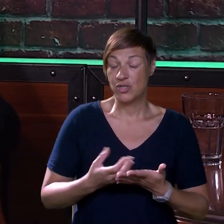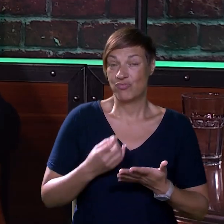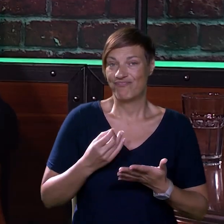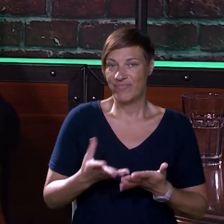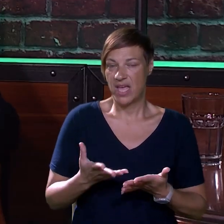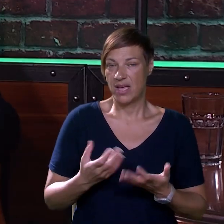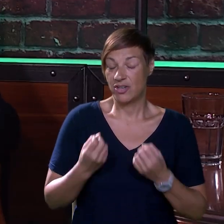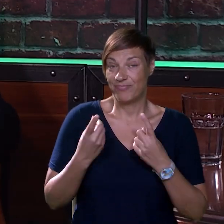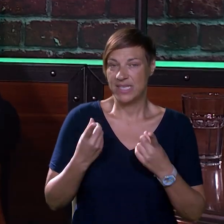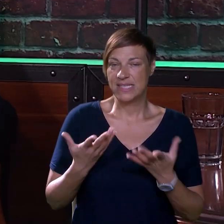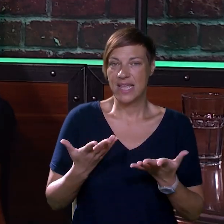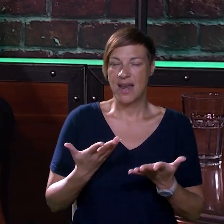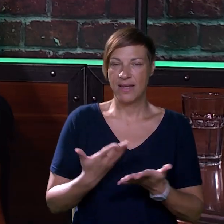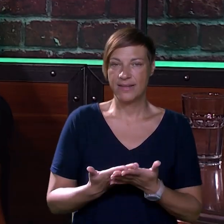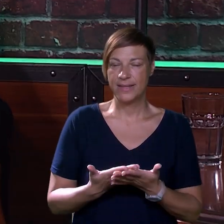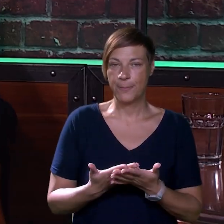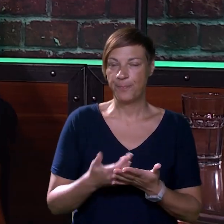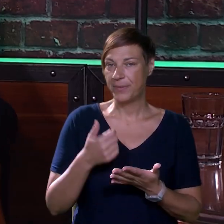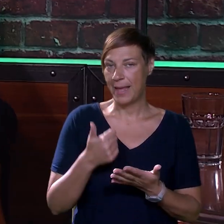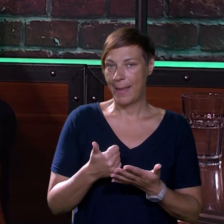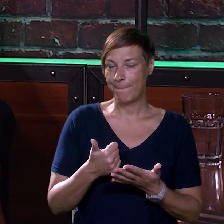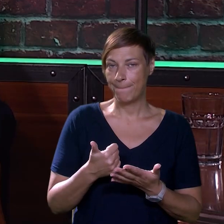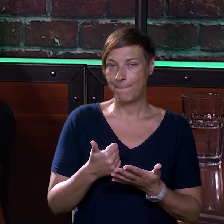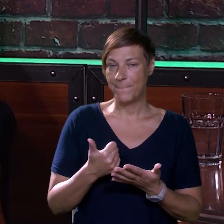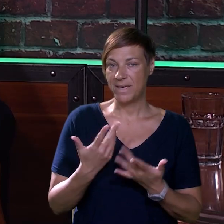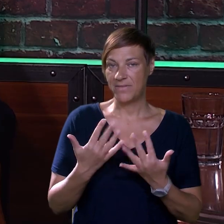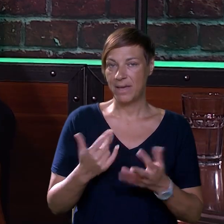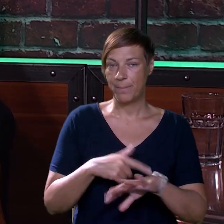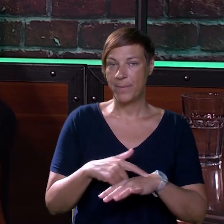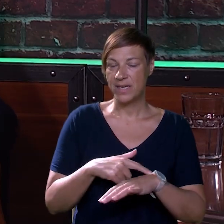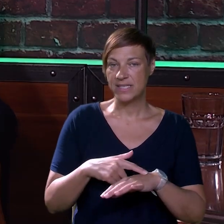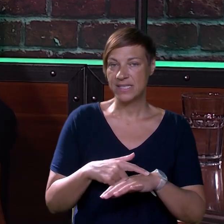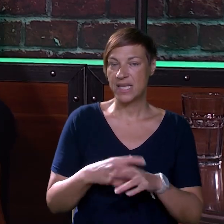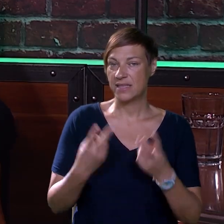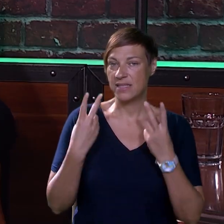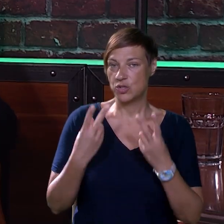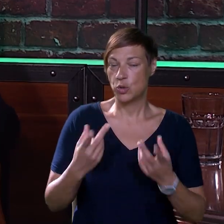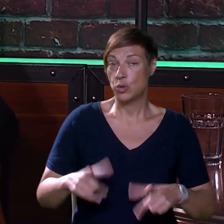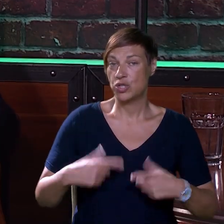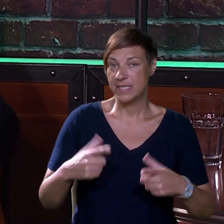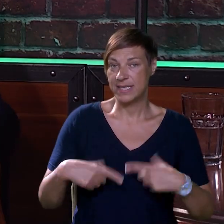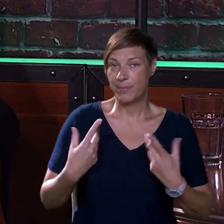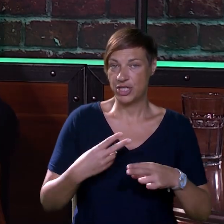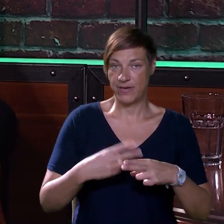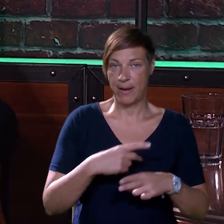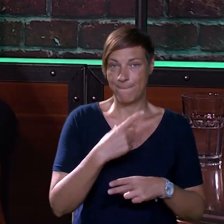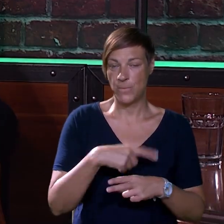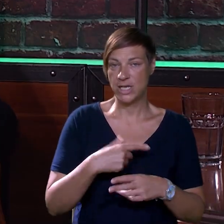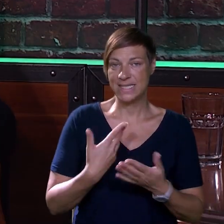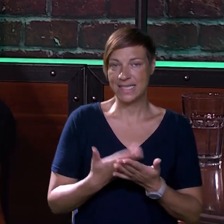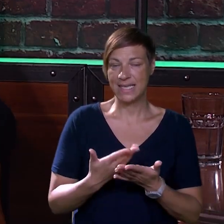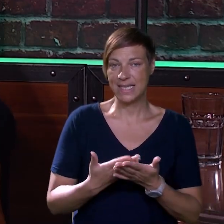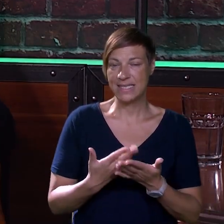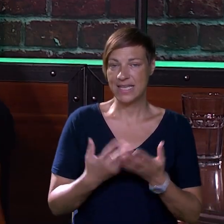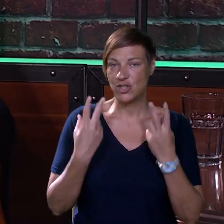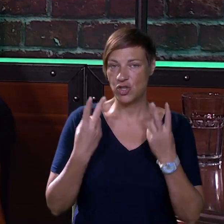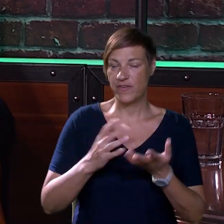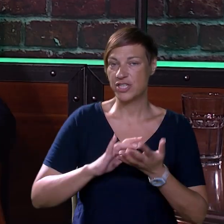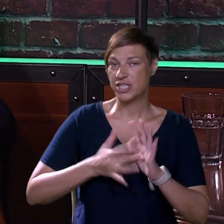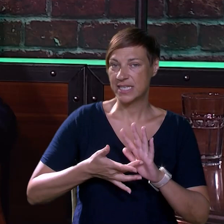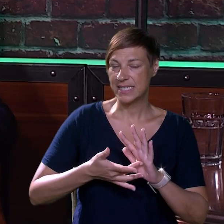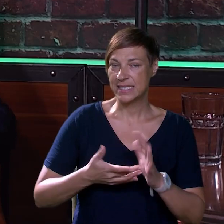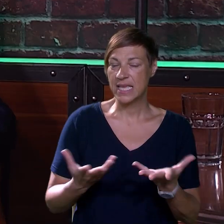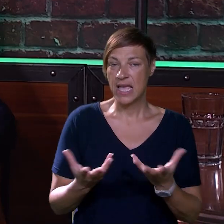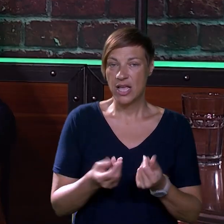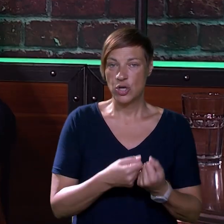naglo, iznenada i prvih par sati su krucijalni za preživljavanje tog bolesnika. I zato je značaj za